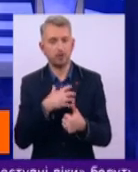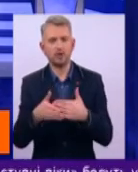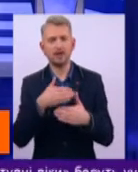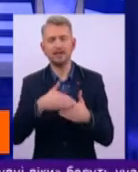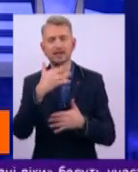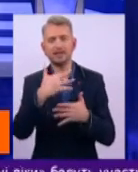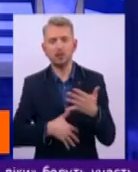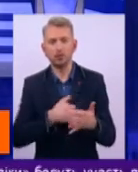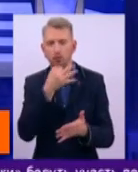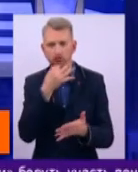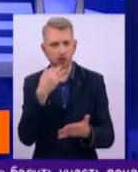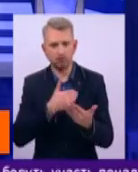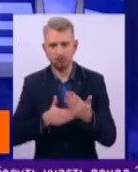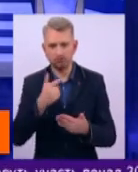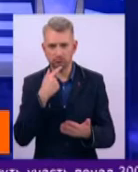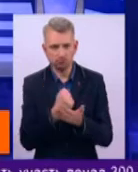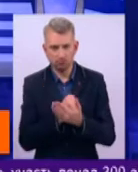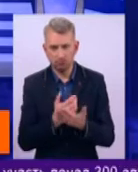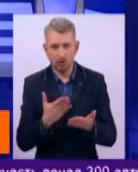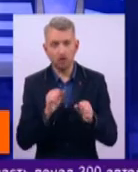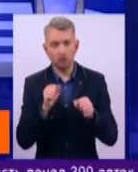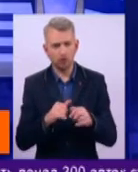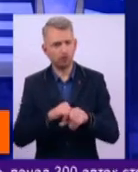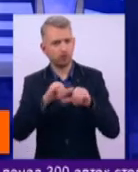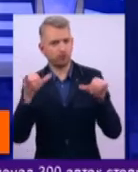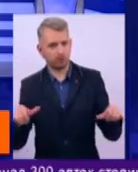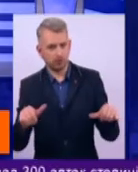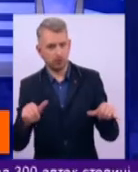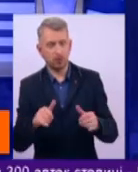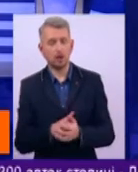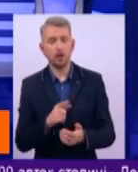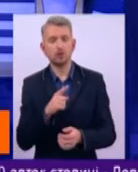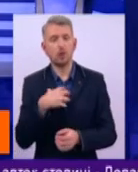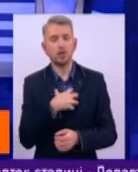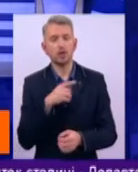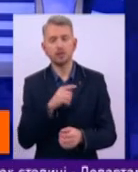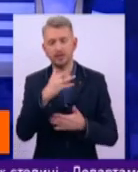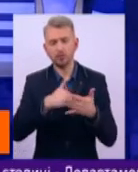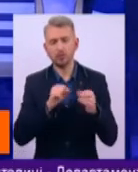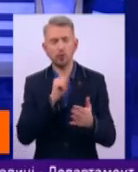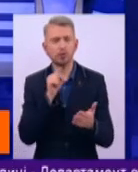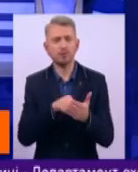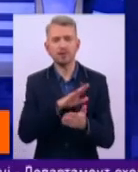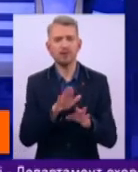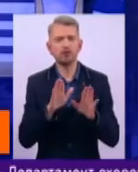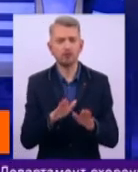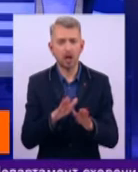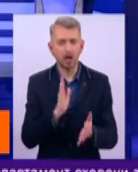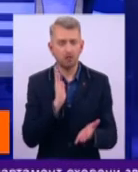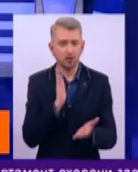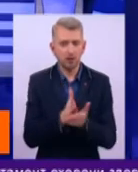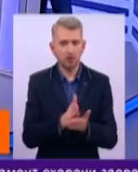список ще не остаточний, він може розширюватись. Причому дуже важливо, що до цього списку можуть потрапляти не лише